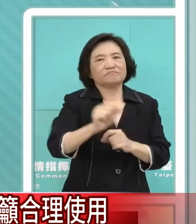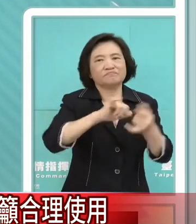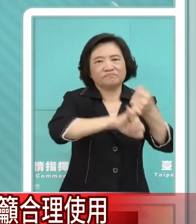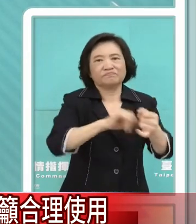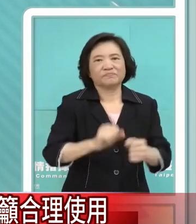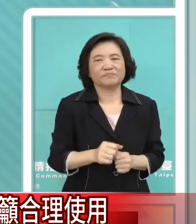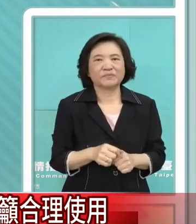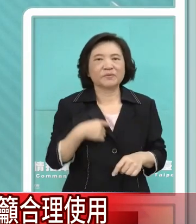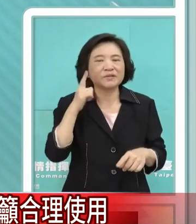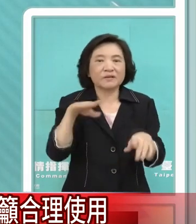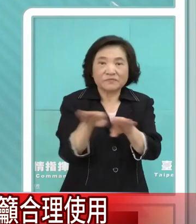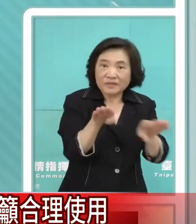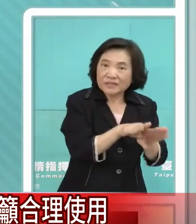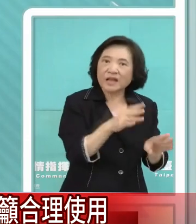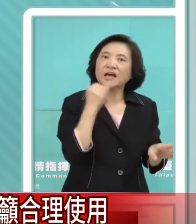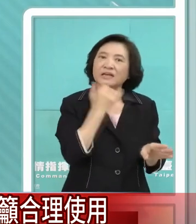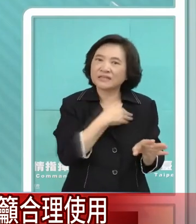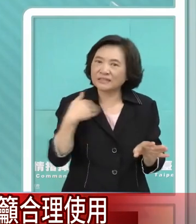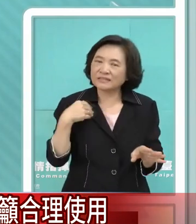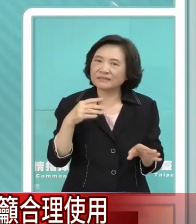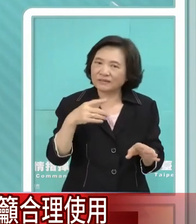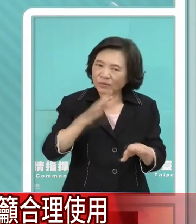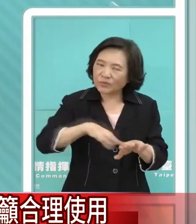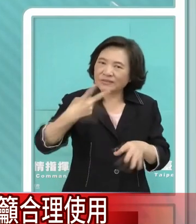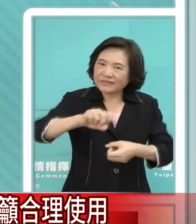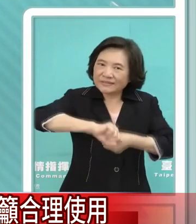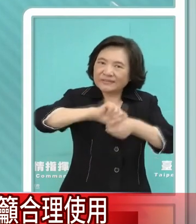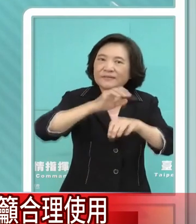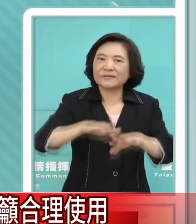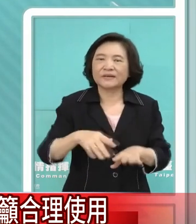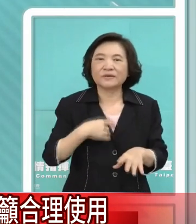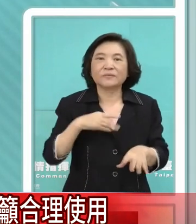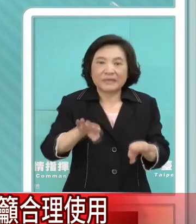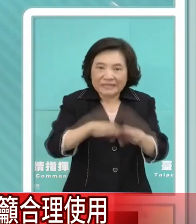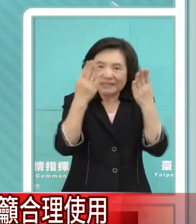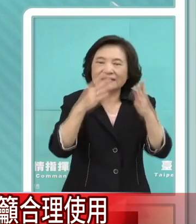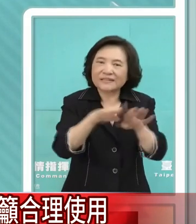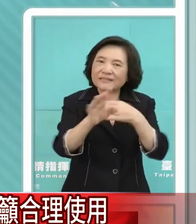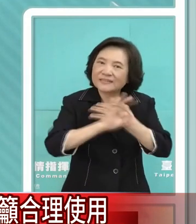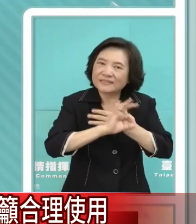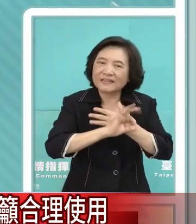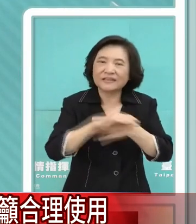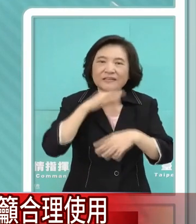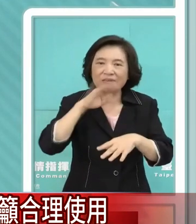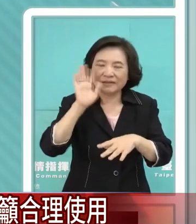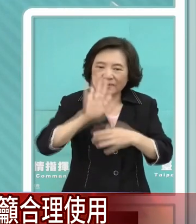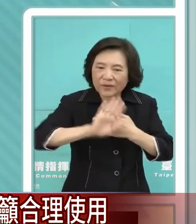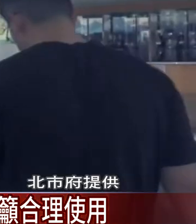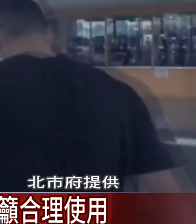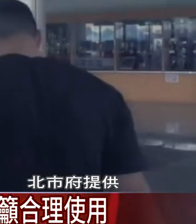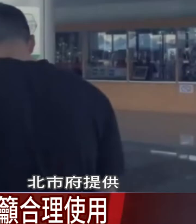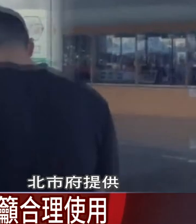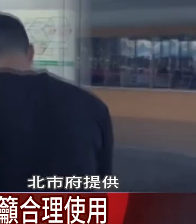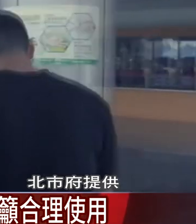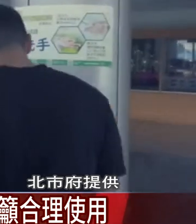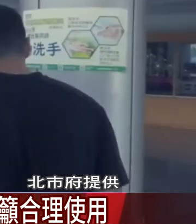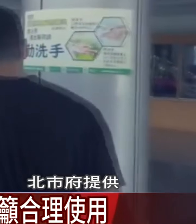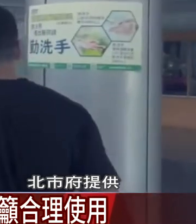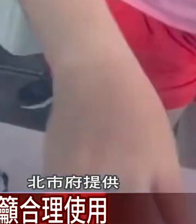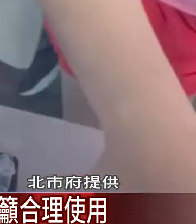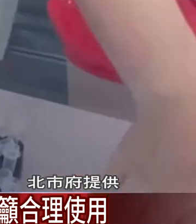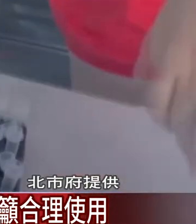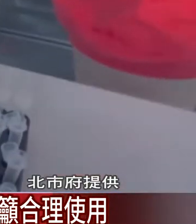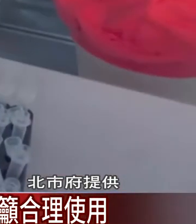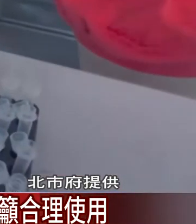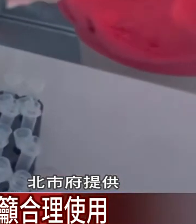名额没那么高，但是假日也许会维持一些，所以这个我们先上线，在过程当中再慢慢去修正。 经过大规模